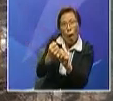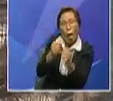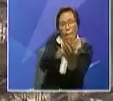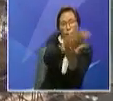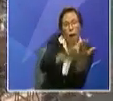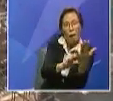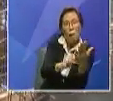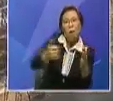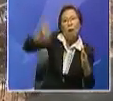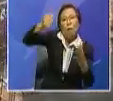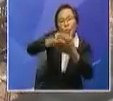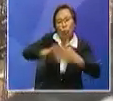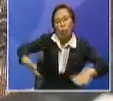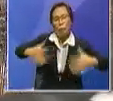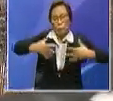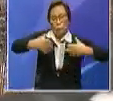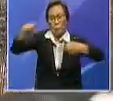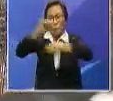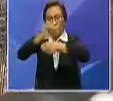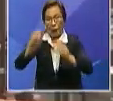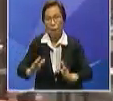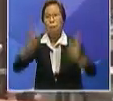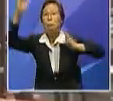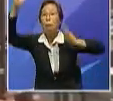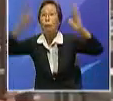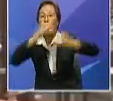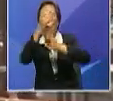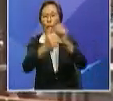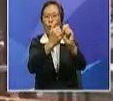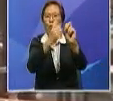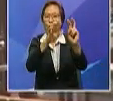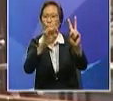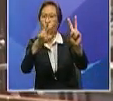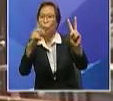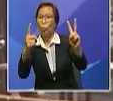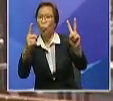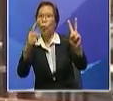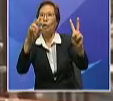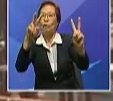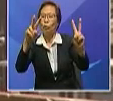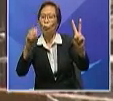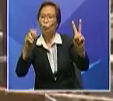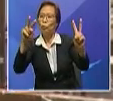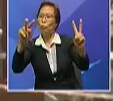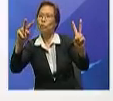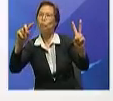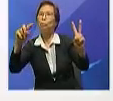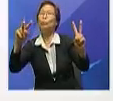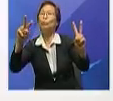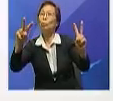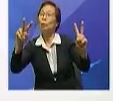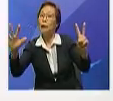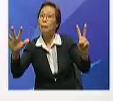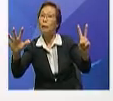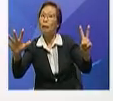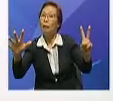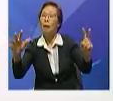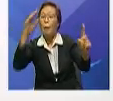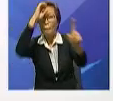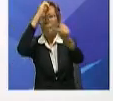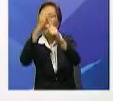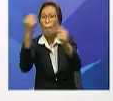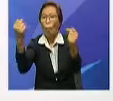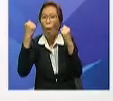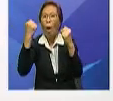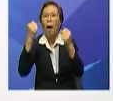planindo keselamatan dan kesehatan pekerja negara 2021 hingga 2025 dengan WC memperkosa